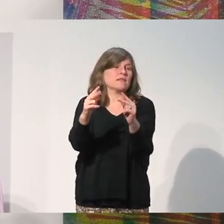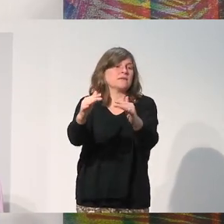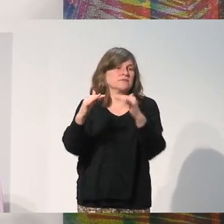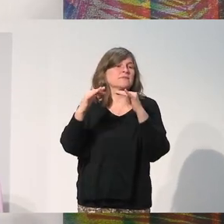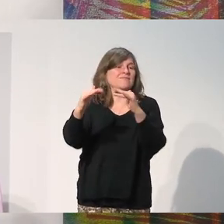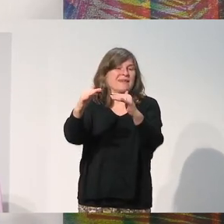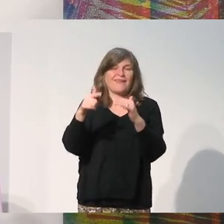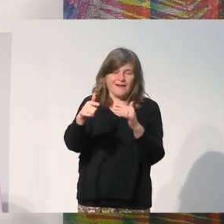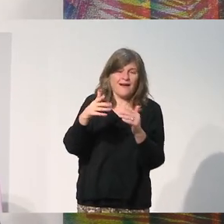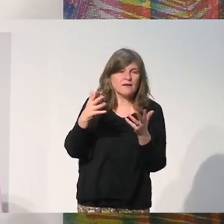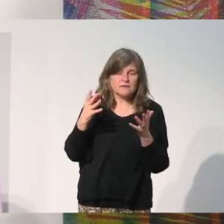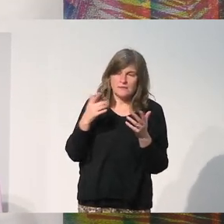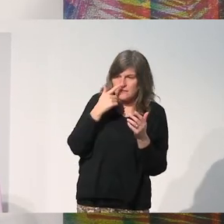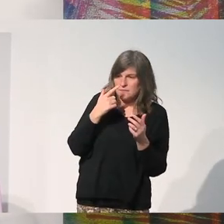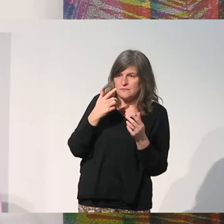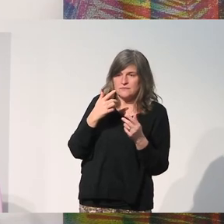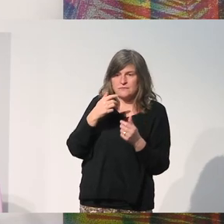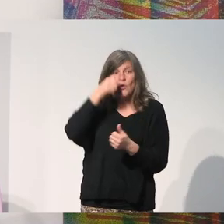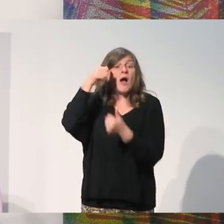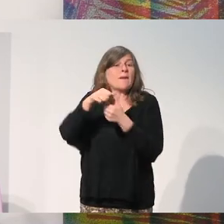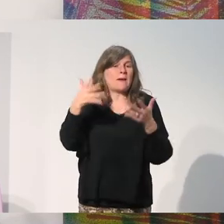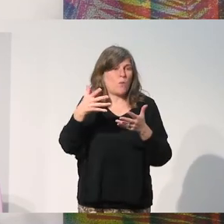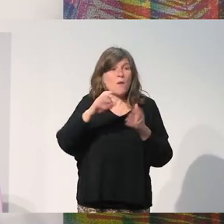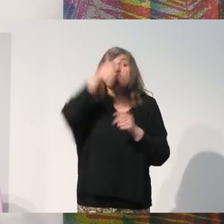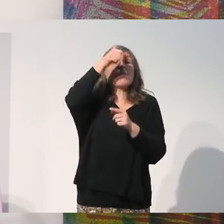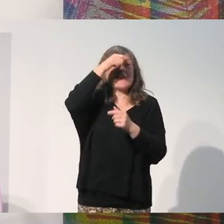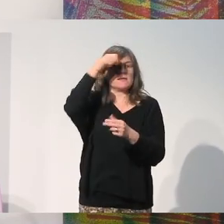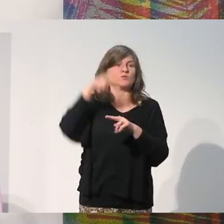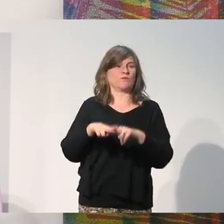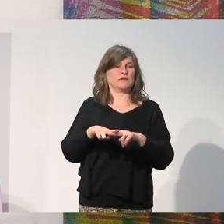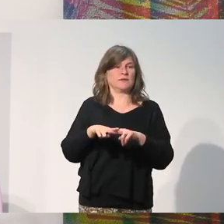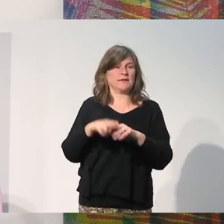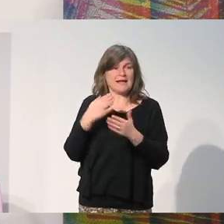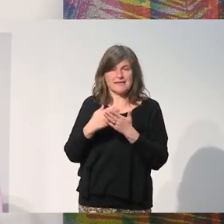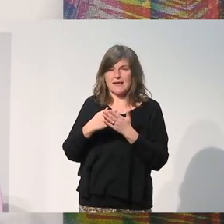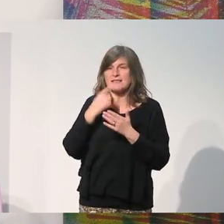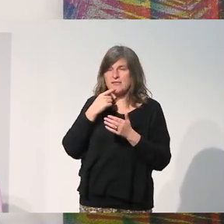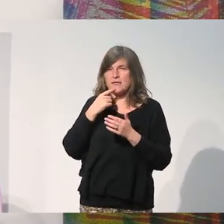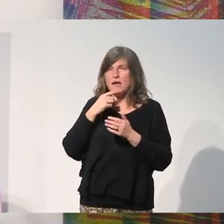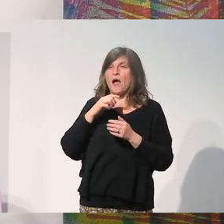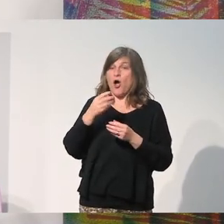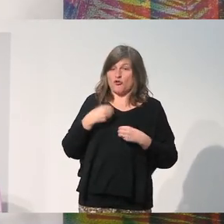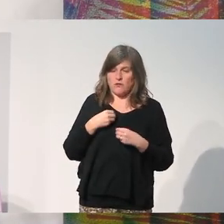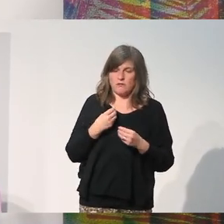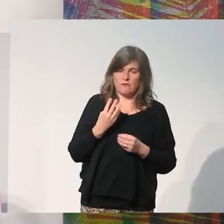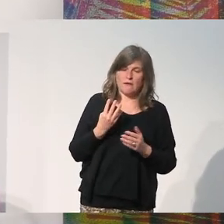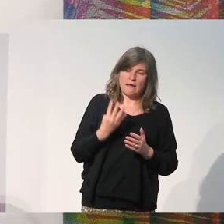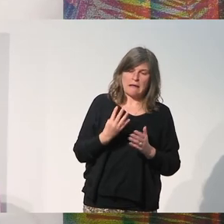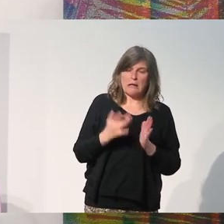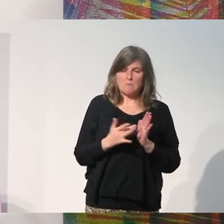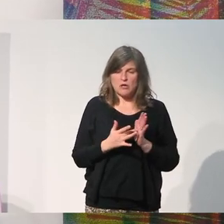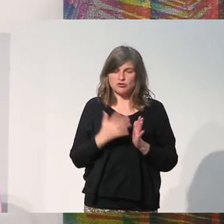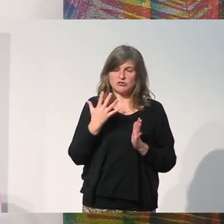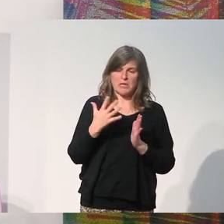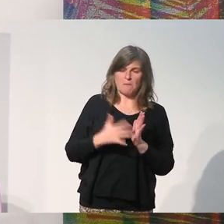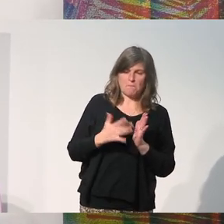en me contraignant à faire cette chose-là, j'ai écrit les 4 ou 5 premières pages, et très vite j'ai compris que